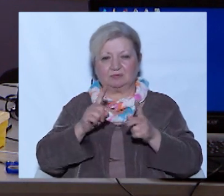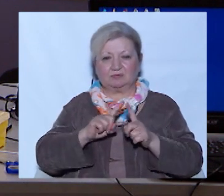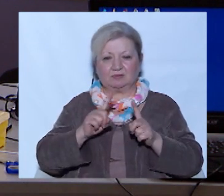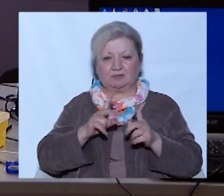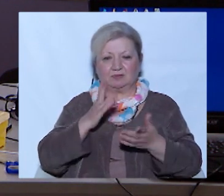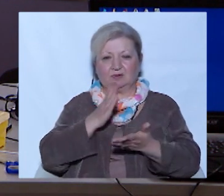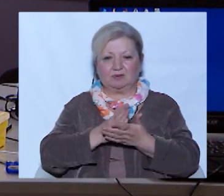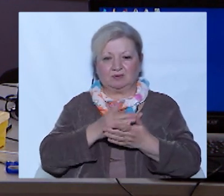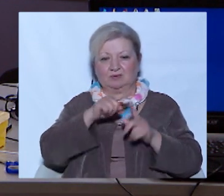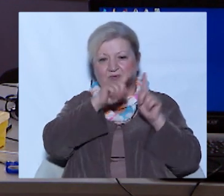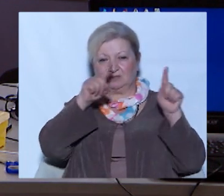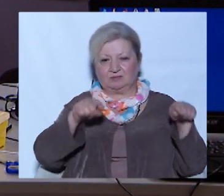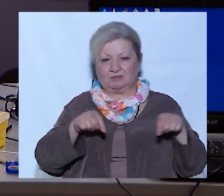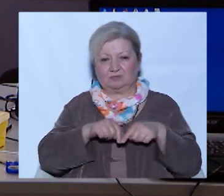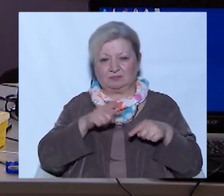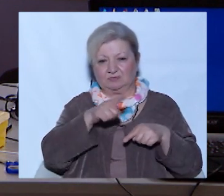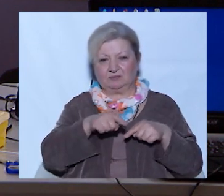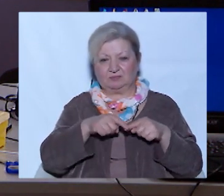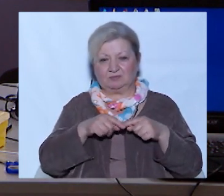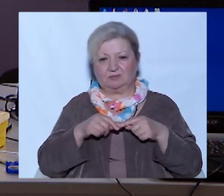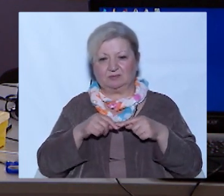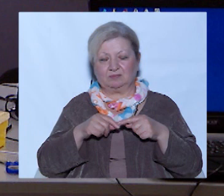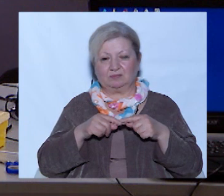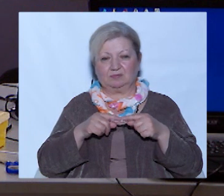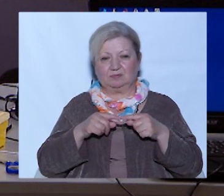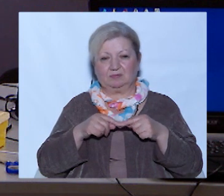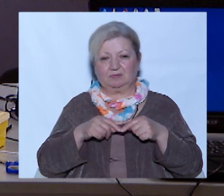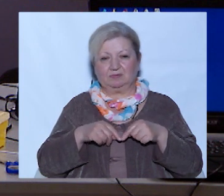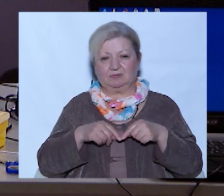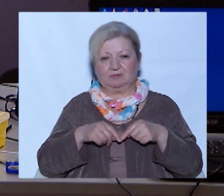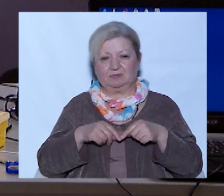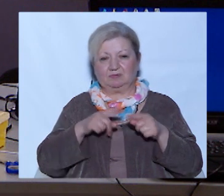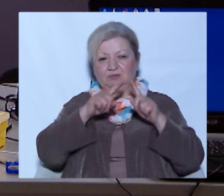რა წარმოადგენს ჩვენი ეკრანის ინტერფეისი.